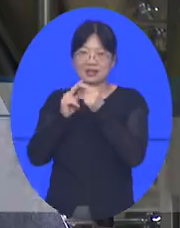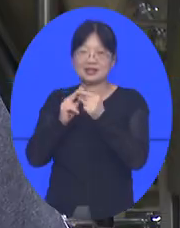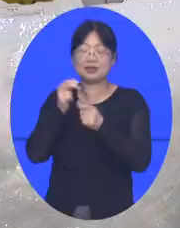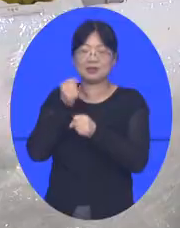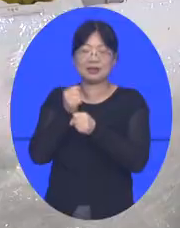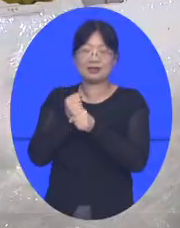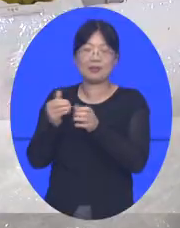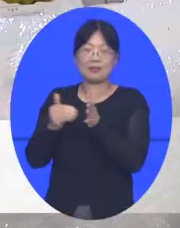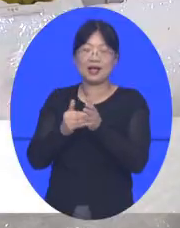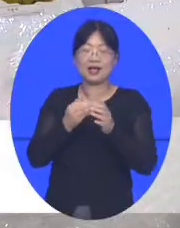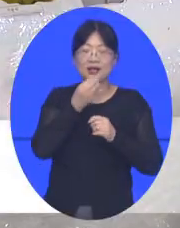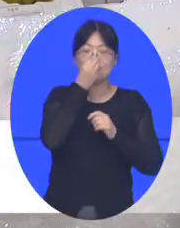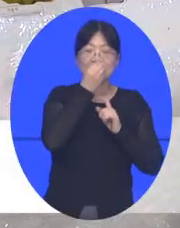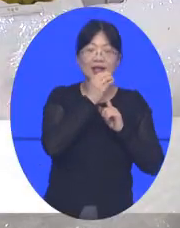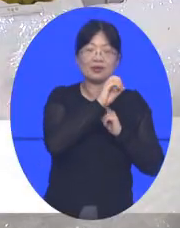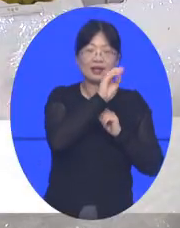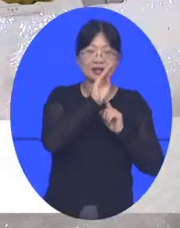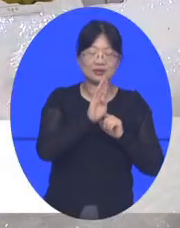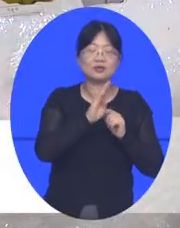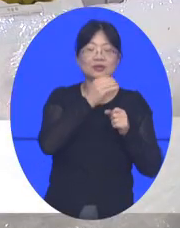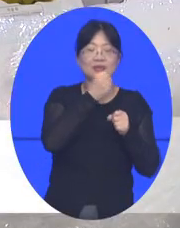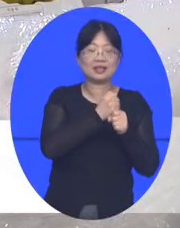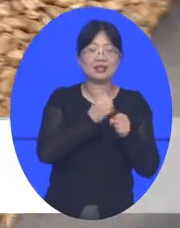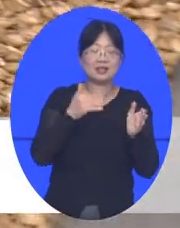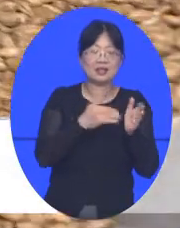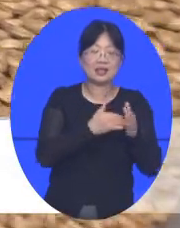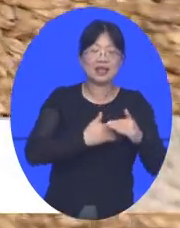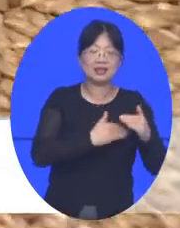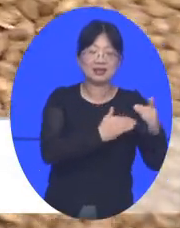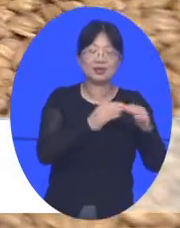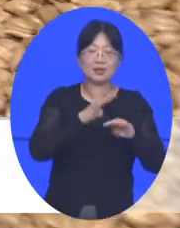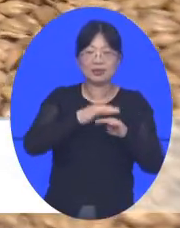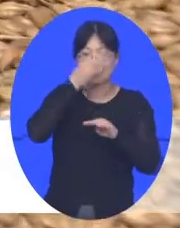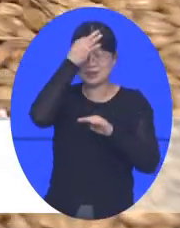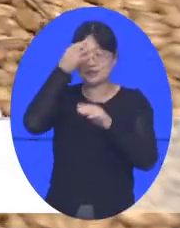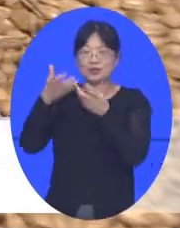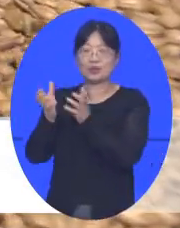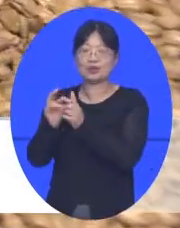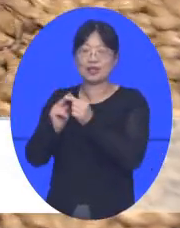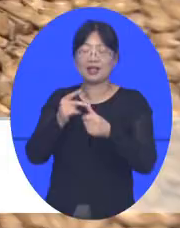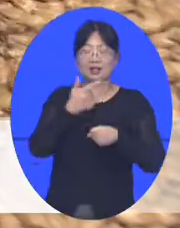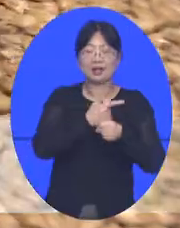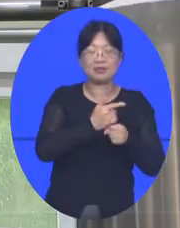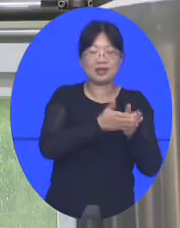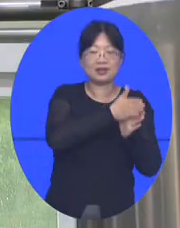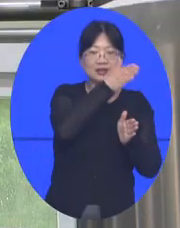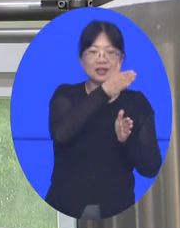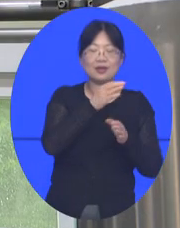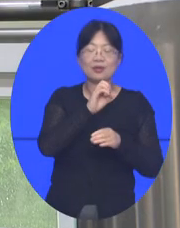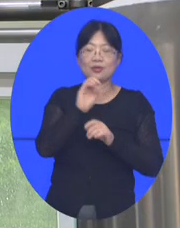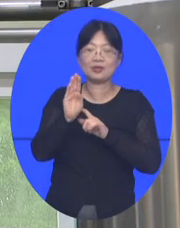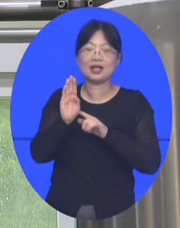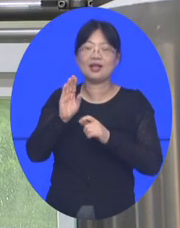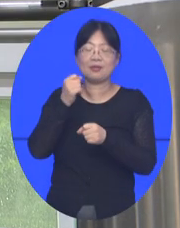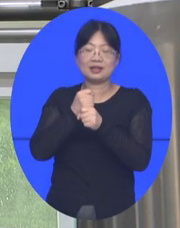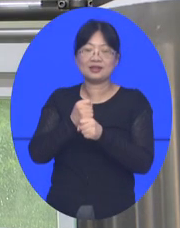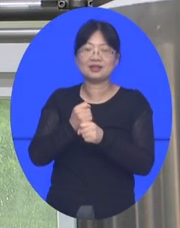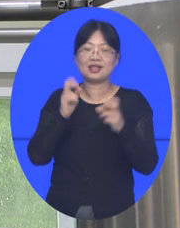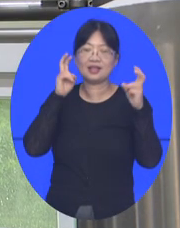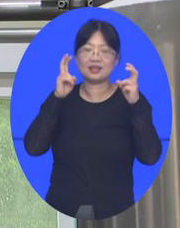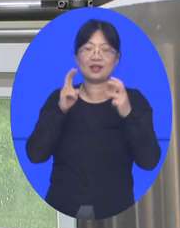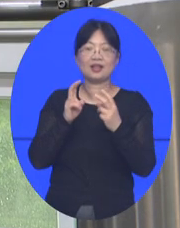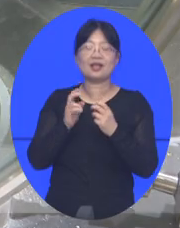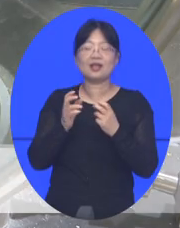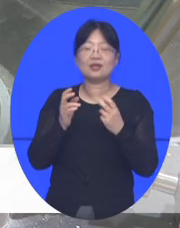만들게 됐습니다. 이 딸기 맥주가 탄생하기까지는 경기도 농업기술원과 남양주시 그리고 맥주 제조업체 두 곳이